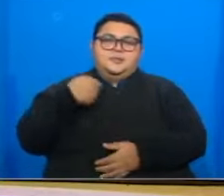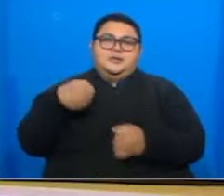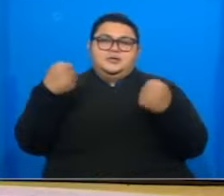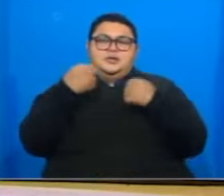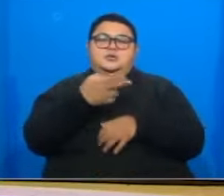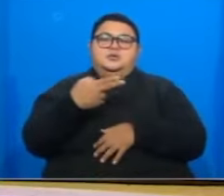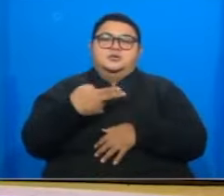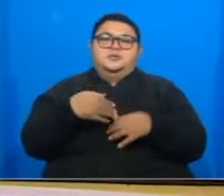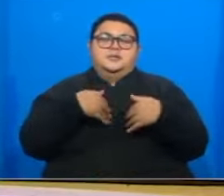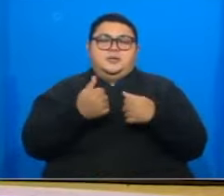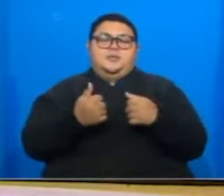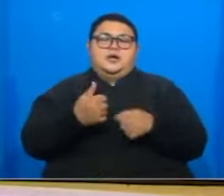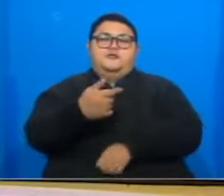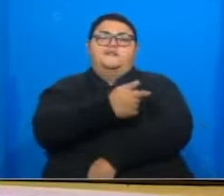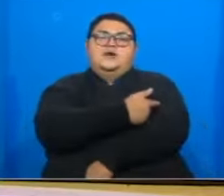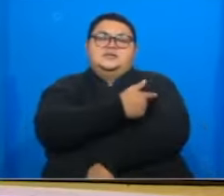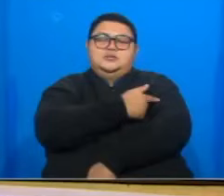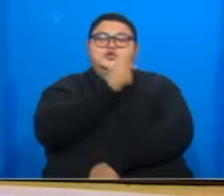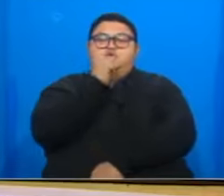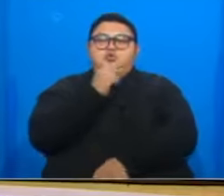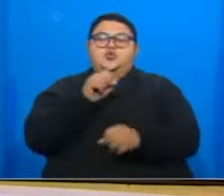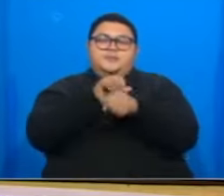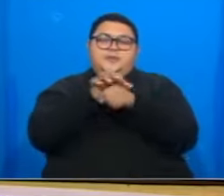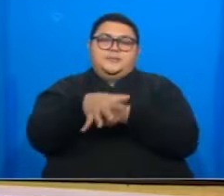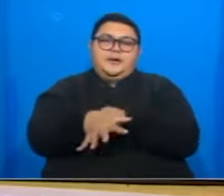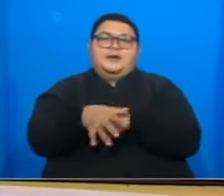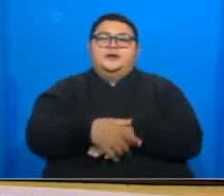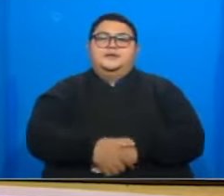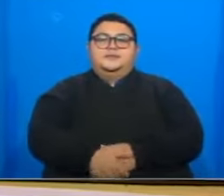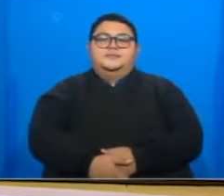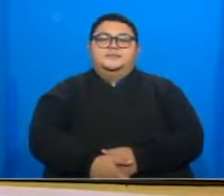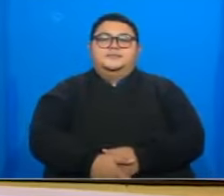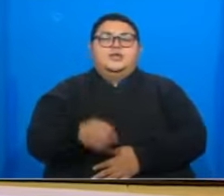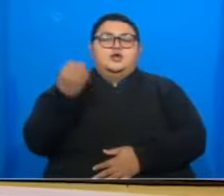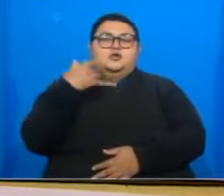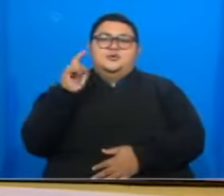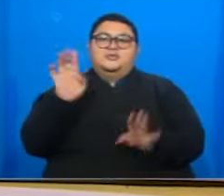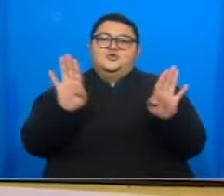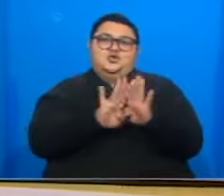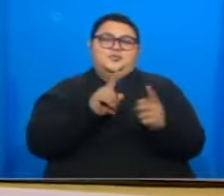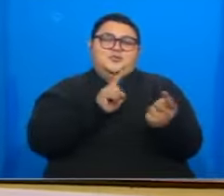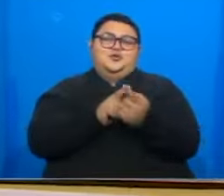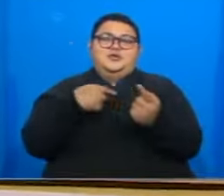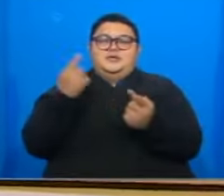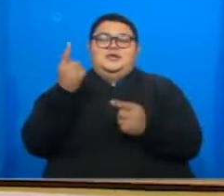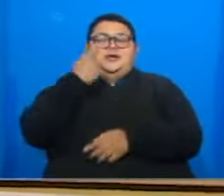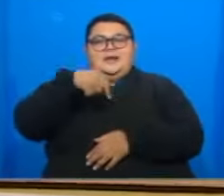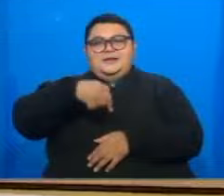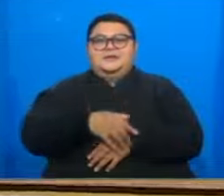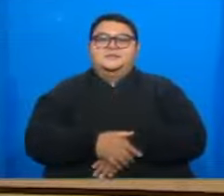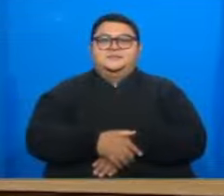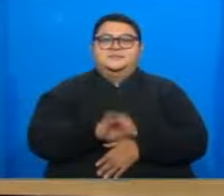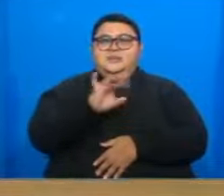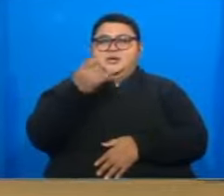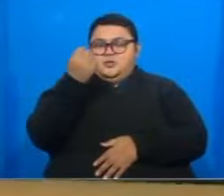tengah menyiapkan vaksin sebagai antisipasi penyebaran wabah Mpox. Dan berita ini sekaligus menutup jumpa kita di Good Morning untuk edisi hari ini.